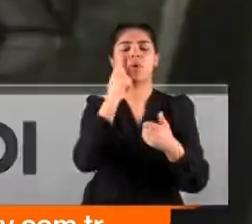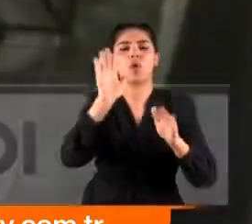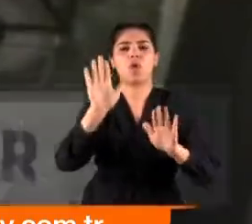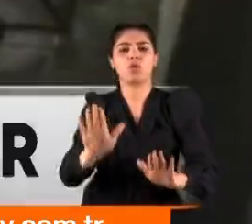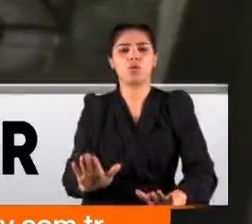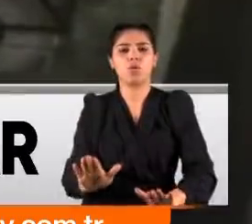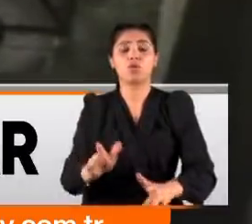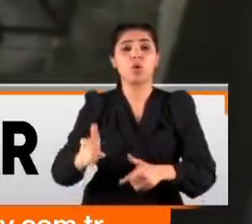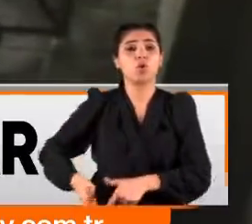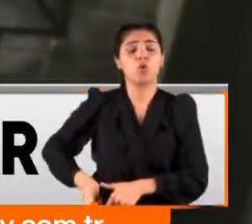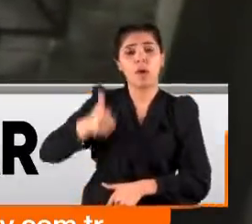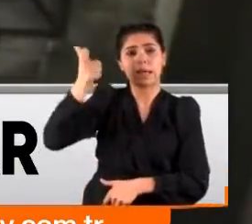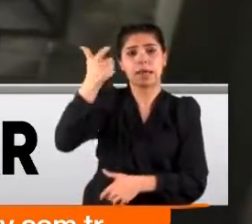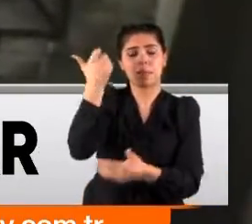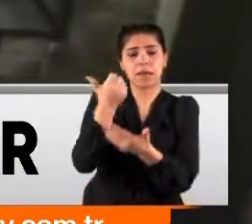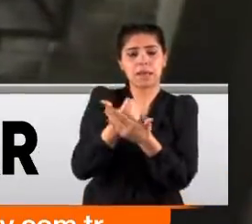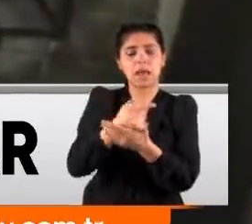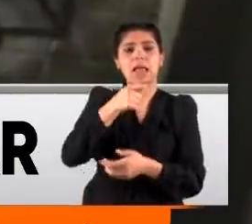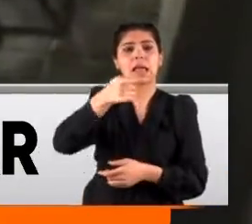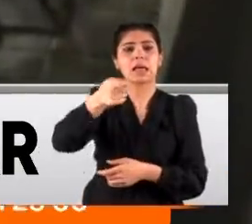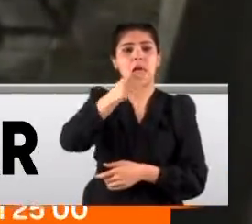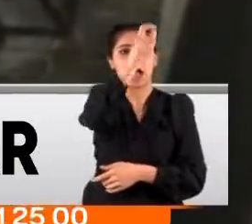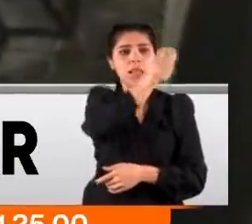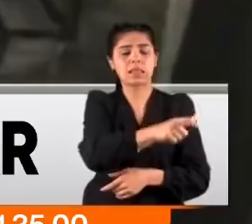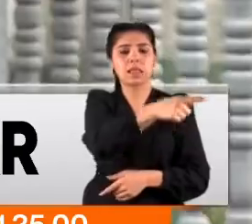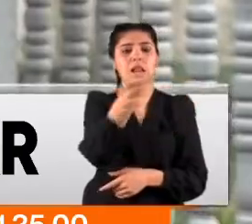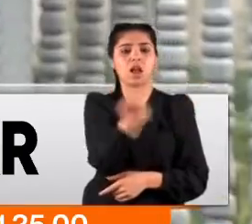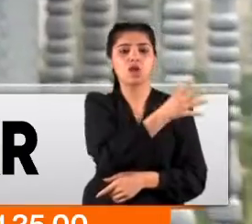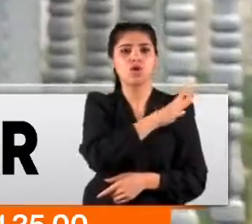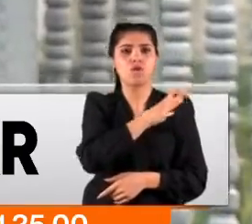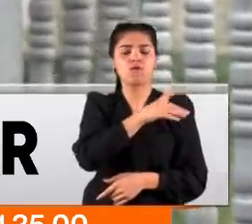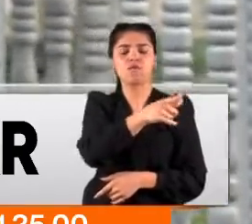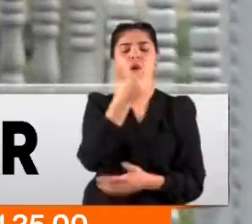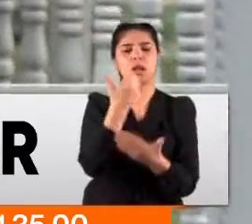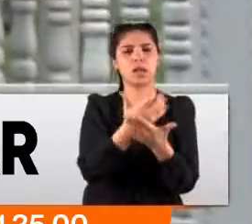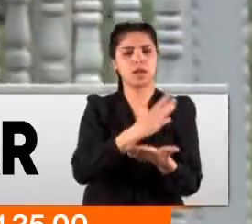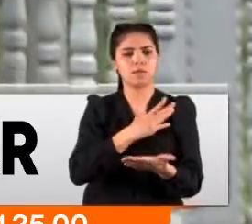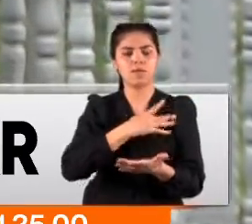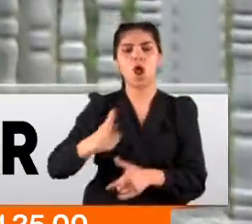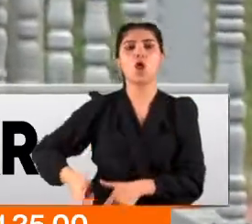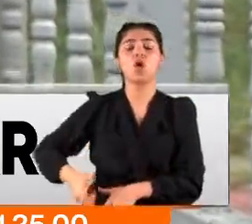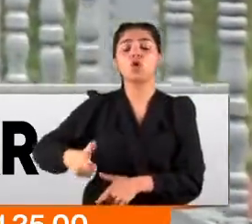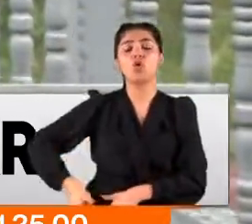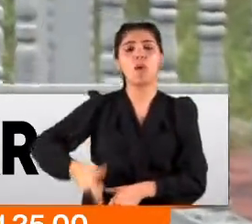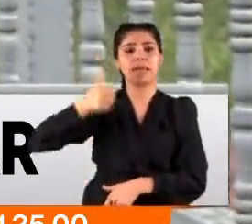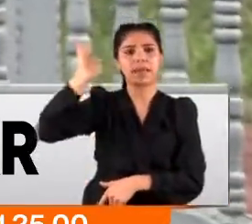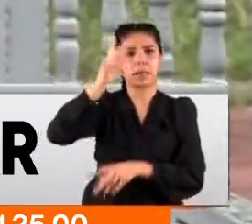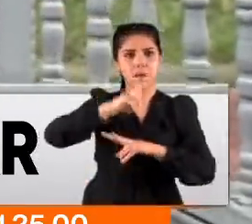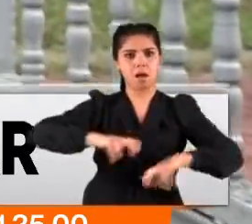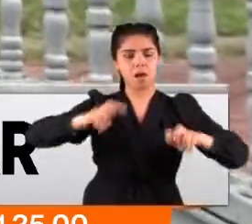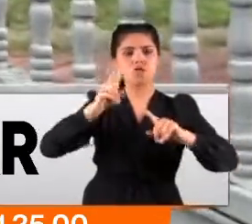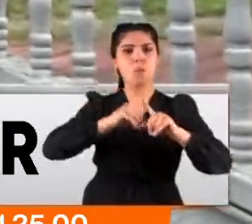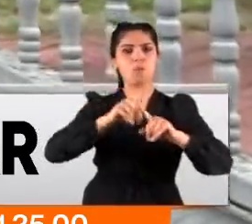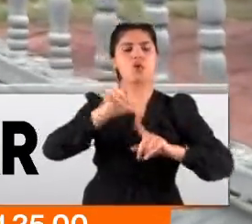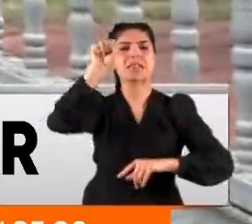durabildi. Güvenlik kameraları katil zanlısının kaçışını da kaydetti. Güvenlik kameralarını inceleyen polis saldırganın izini buldu.